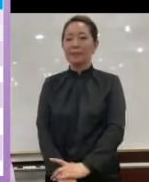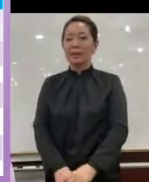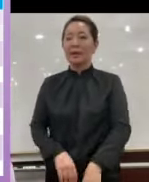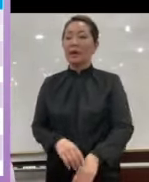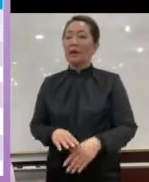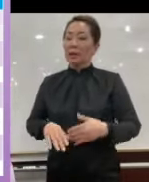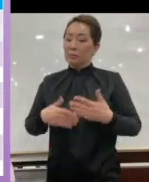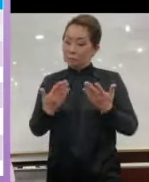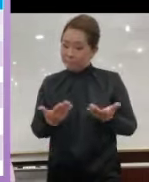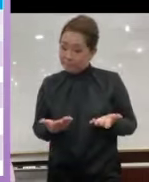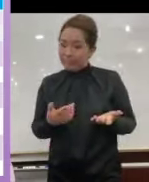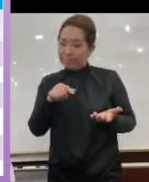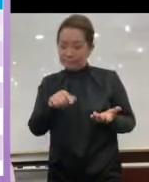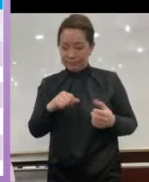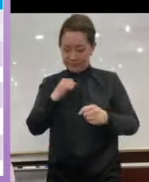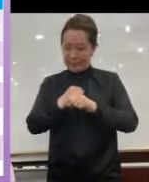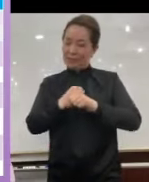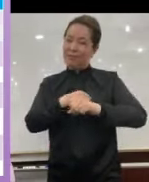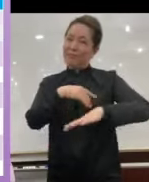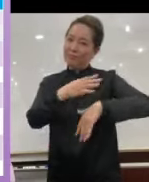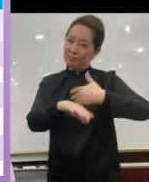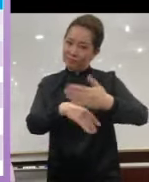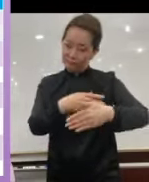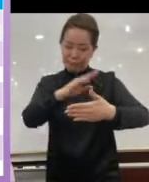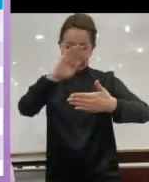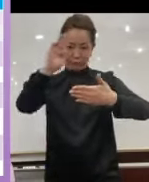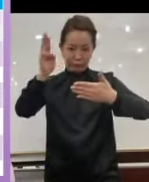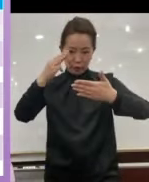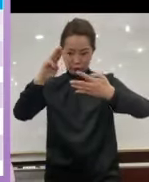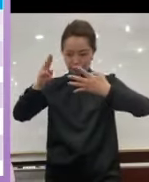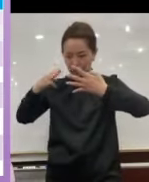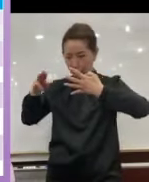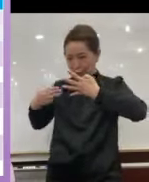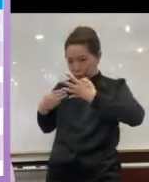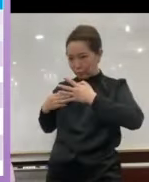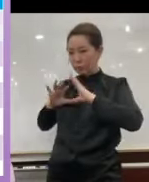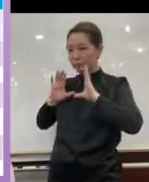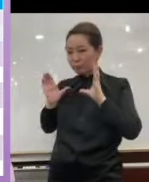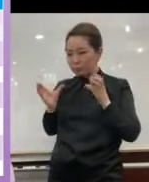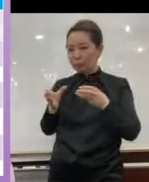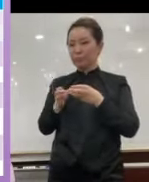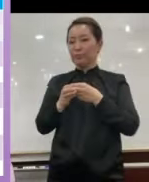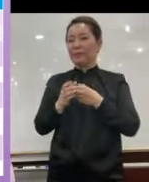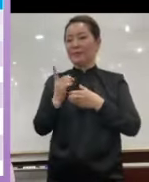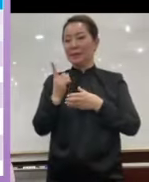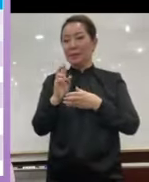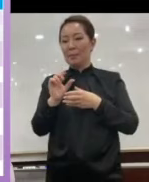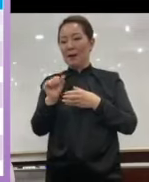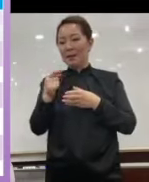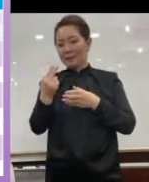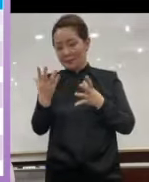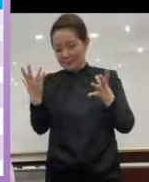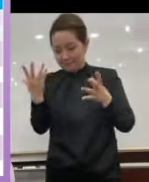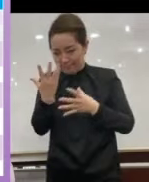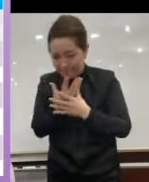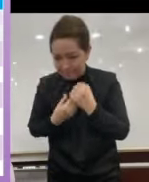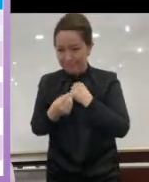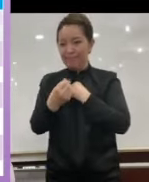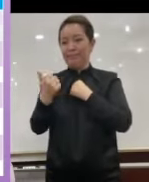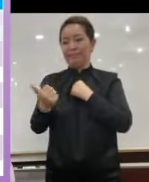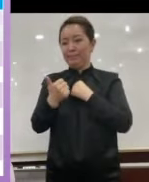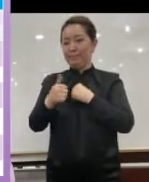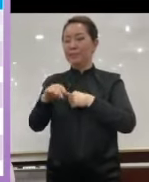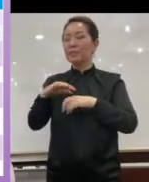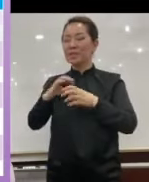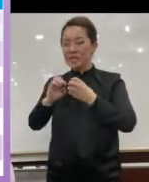Тэгээд энэ үйл ажиллагааг бол тодорхой болгож нэг багцлж одоо тодорхой болгож ирсэн бидний